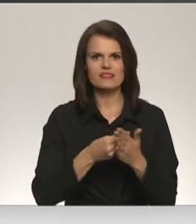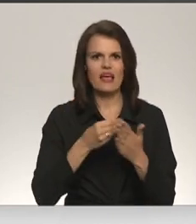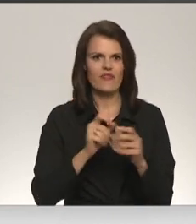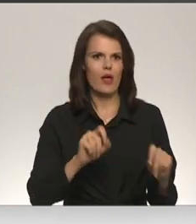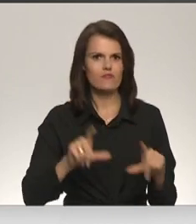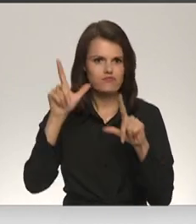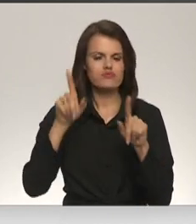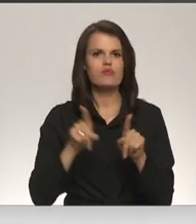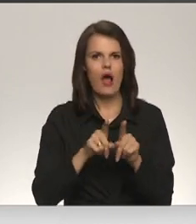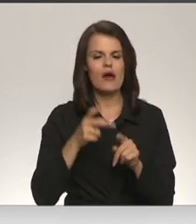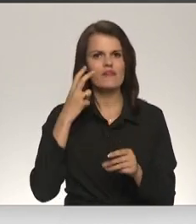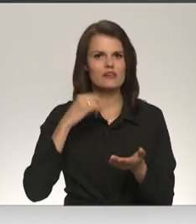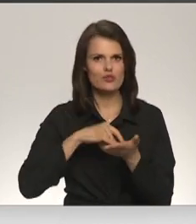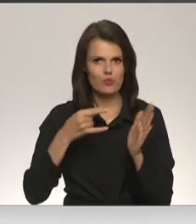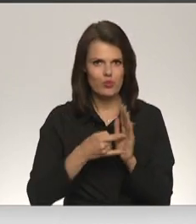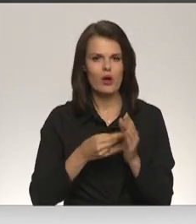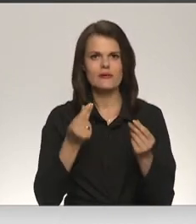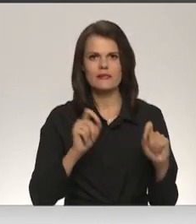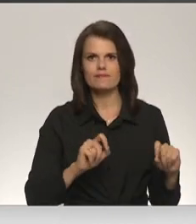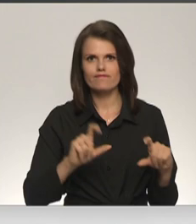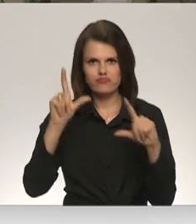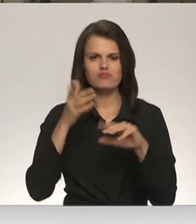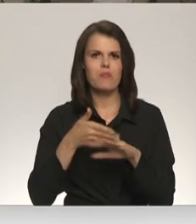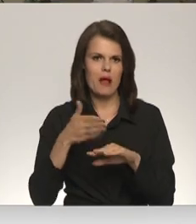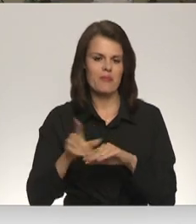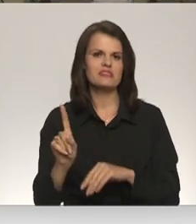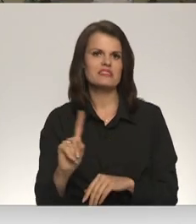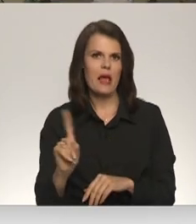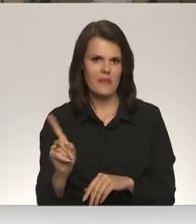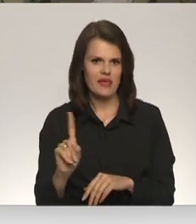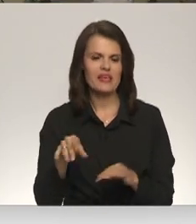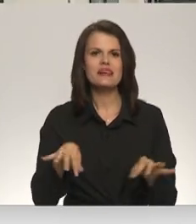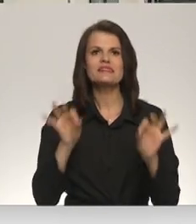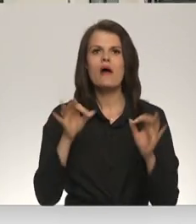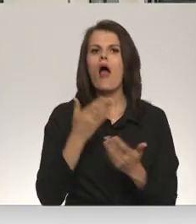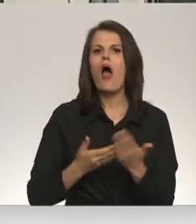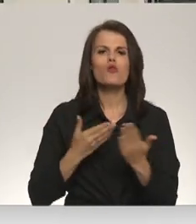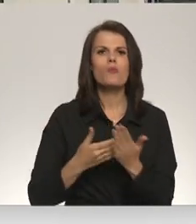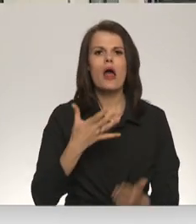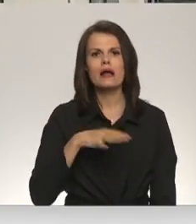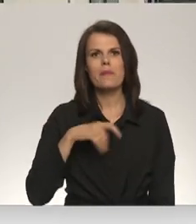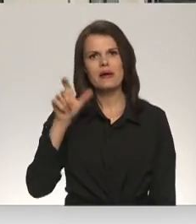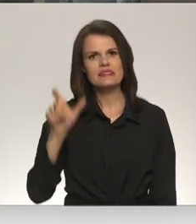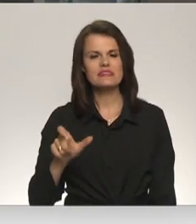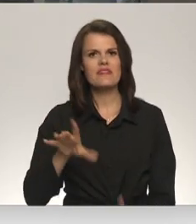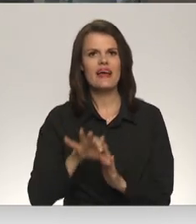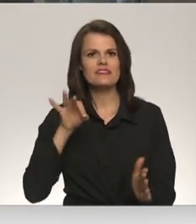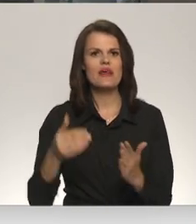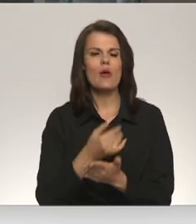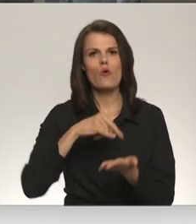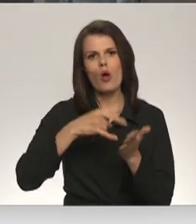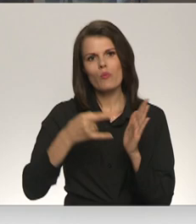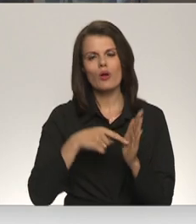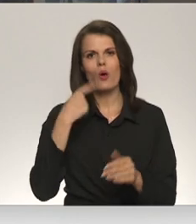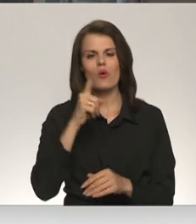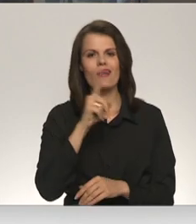un arī sērijveida projektiem cenas pamazām ceļās. Svarīgākie argumenti, kāpēc cilvēki izvēlas jaunbūves, ir garantija